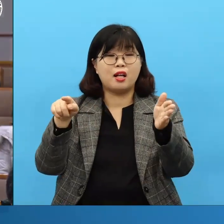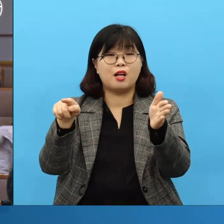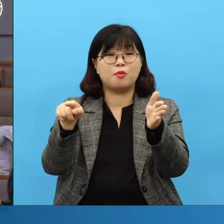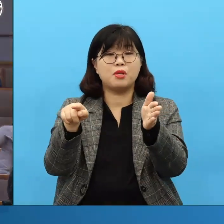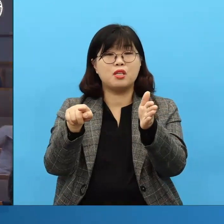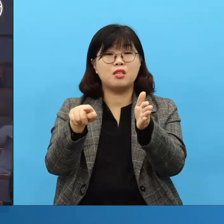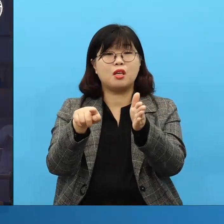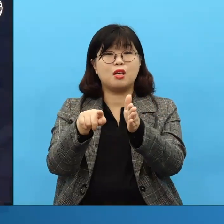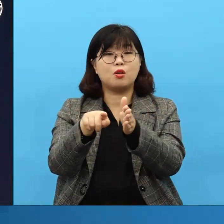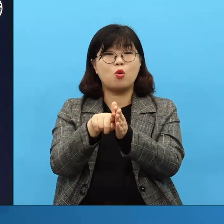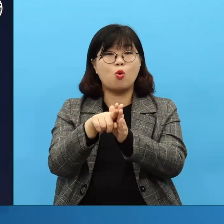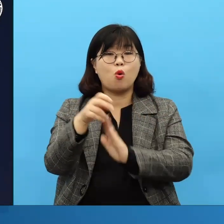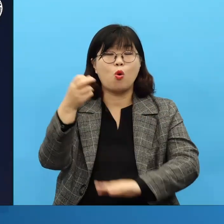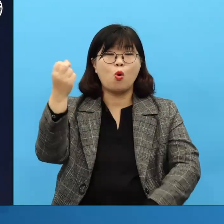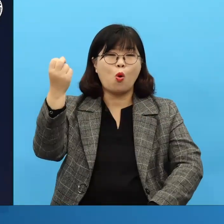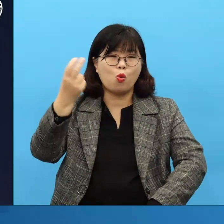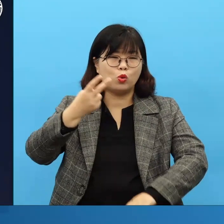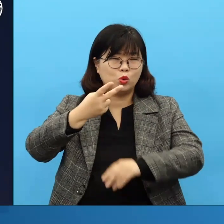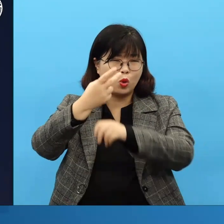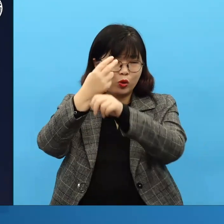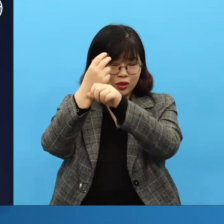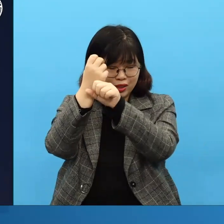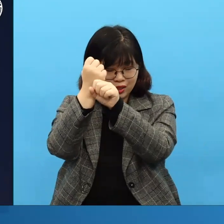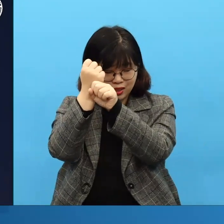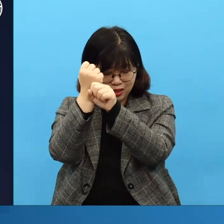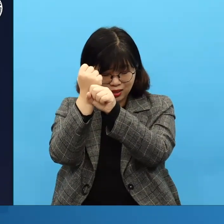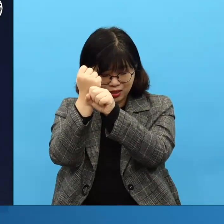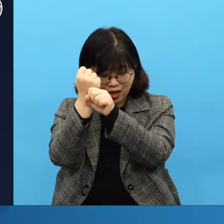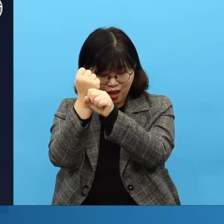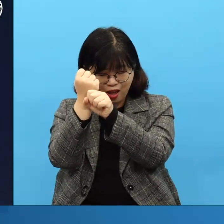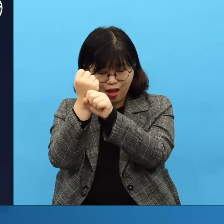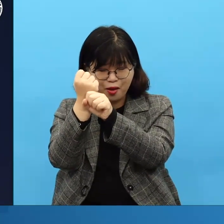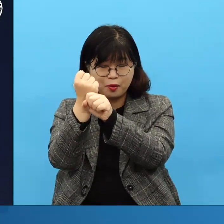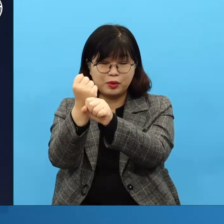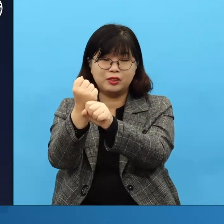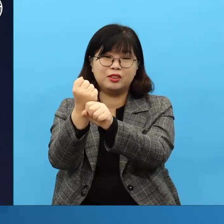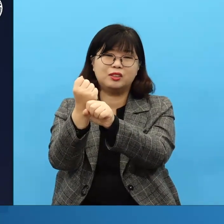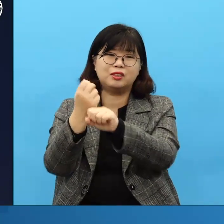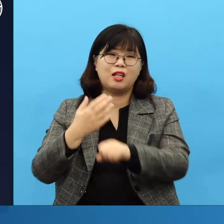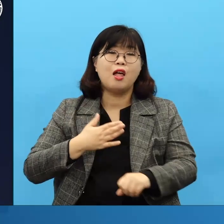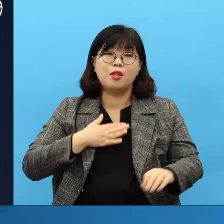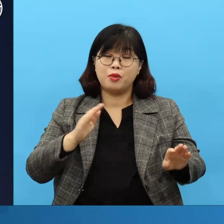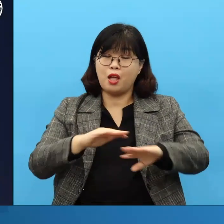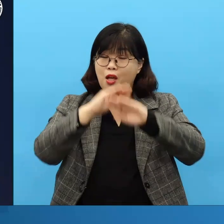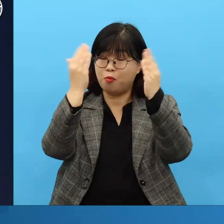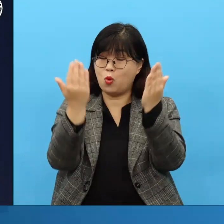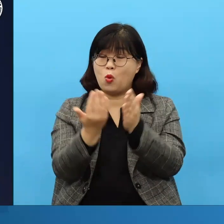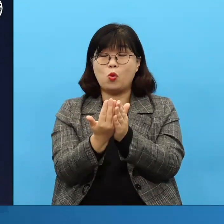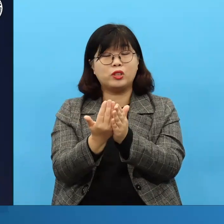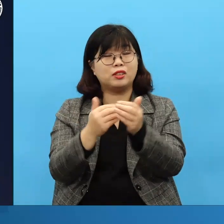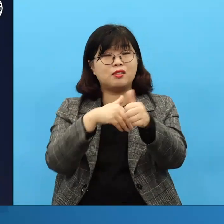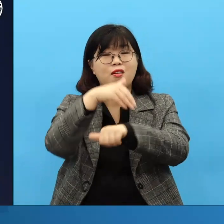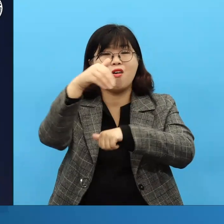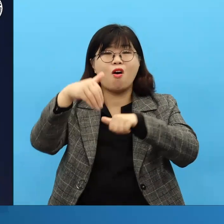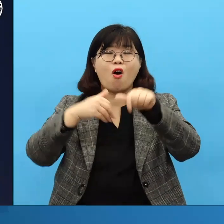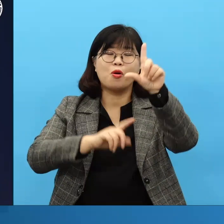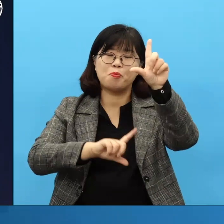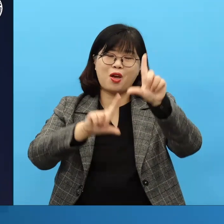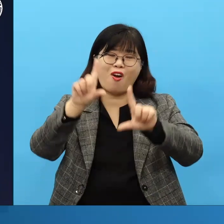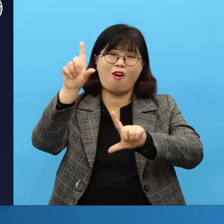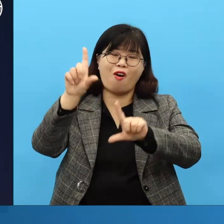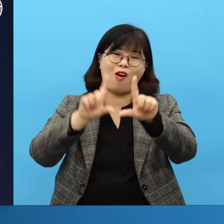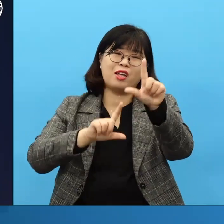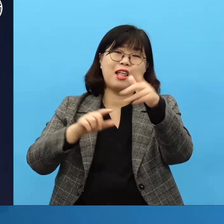내가 믿고 또 의지함은 내 모든